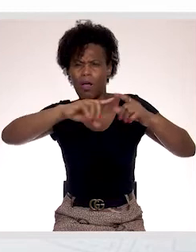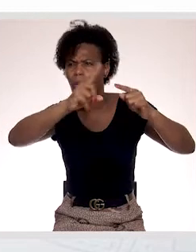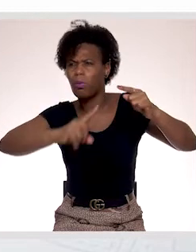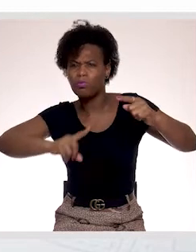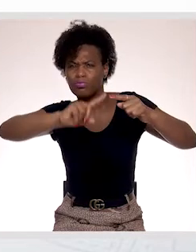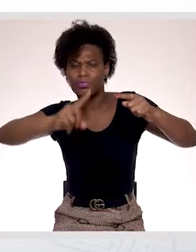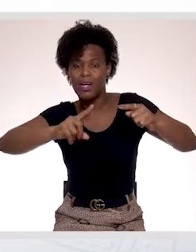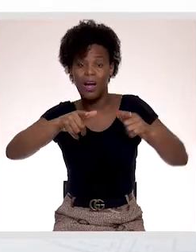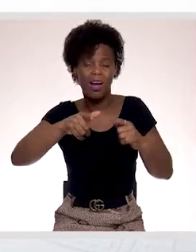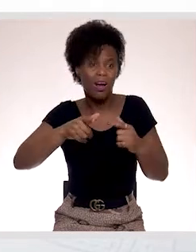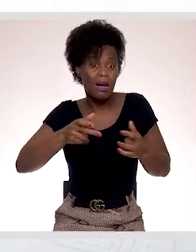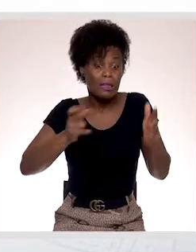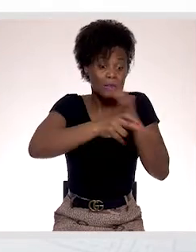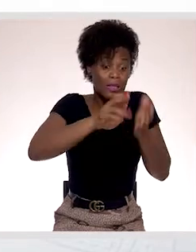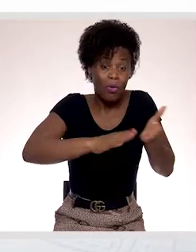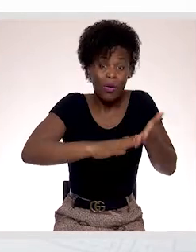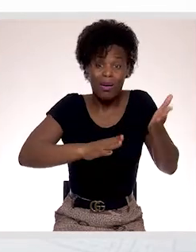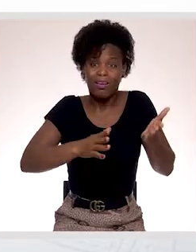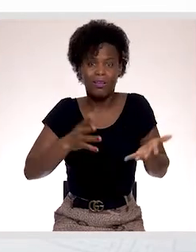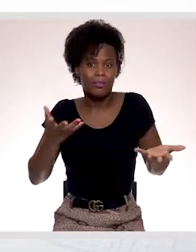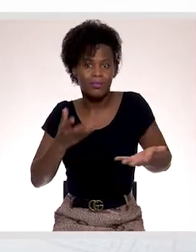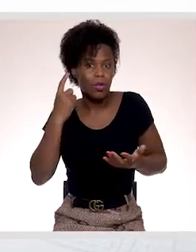L'orage arrive, entrons vite.